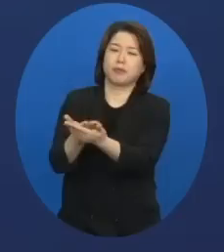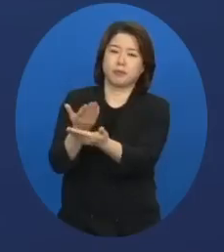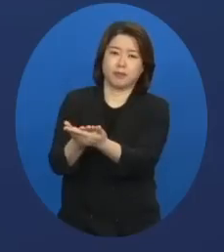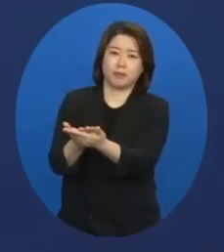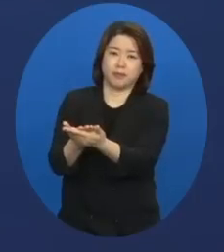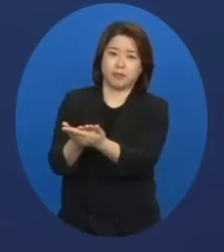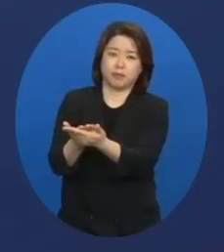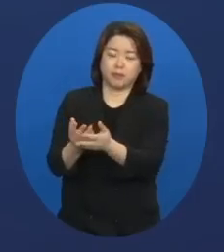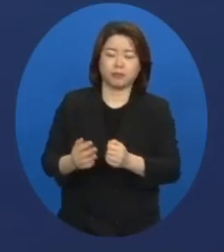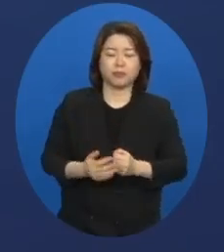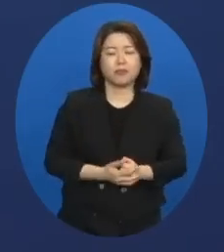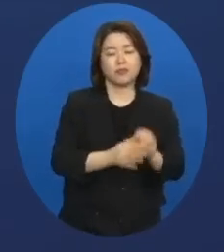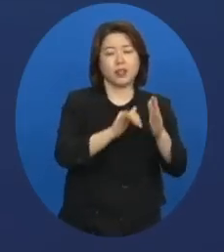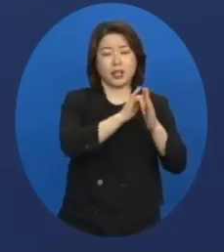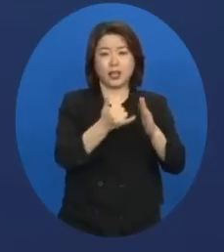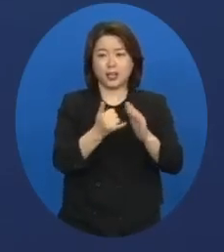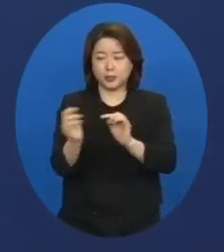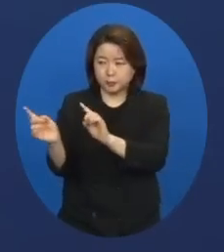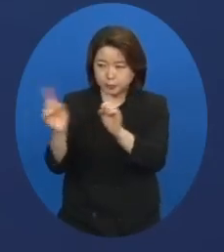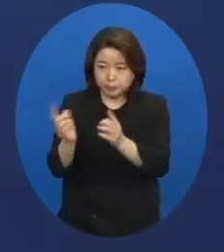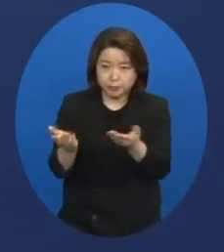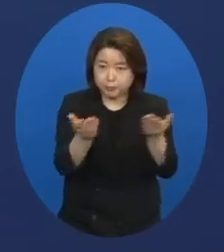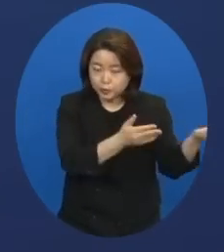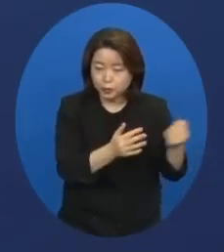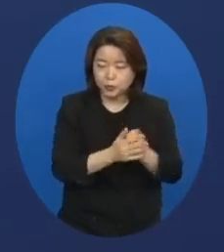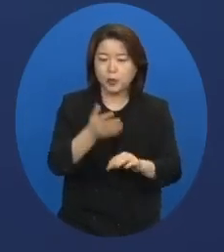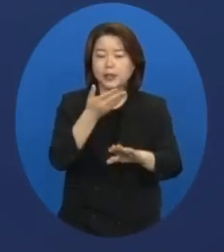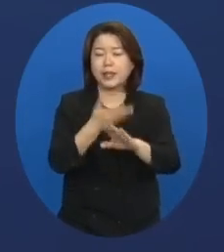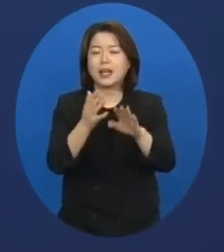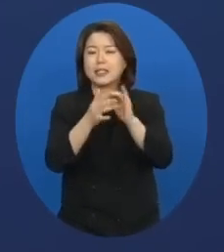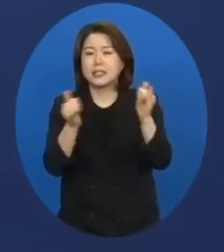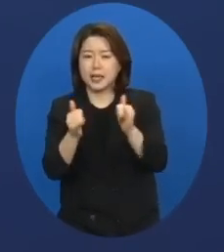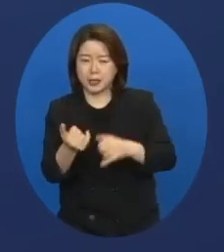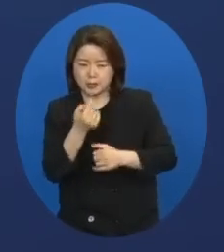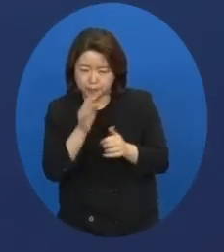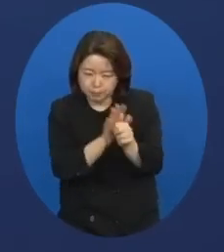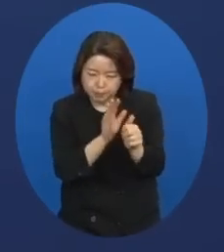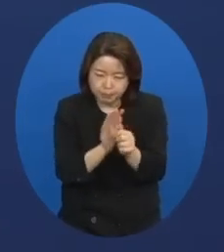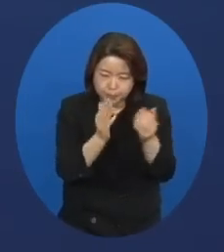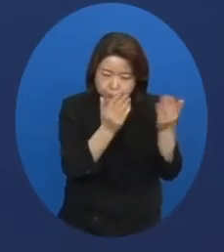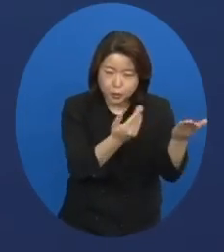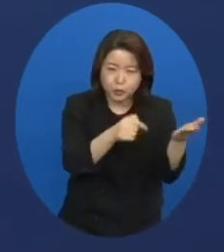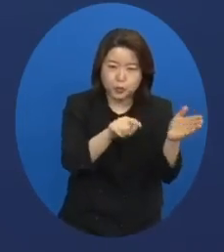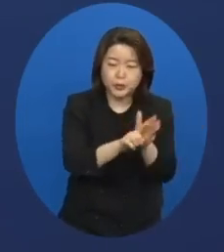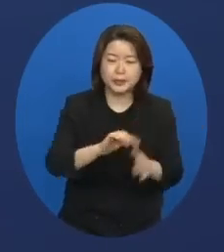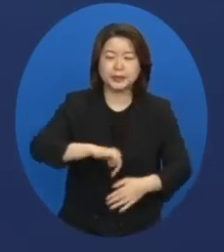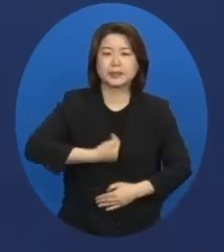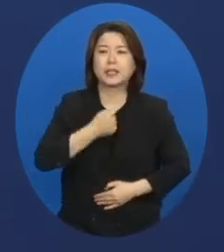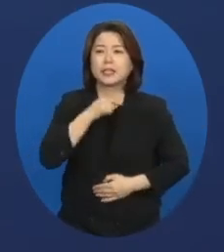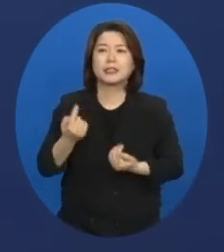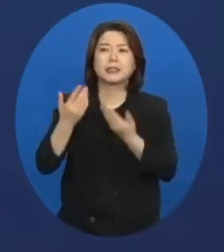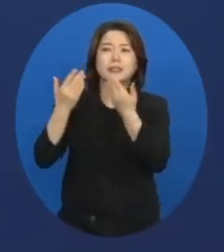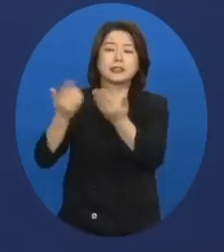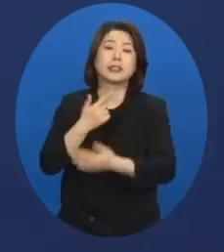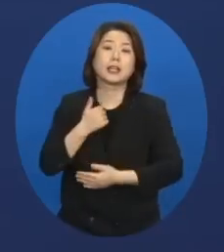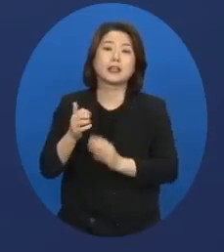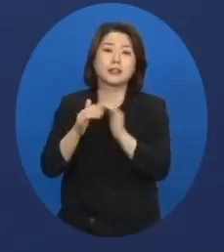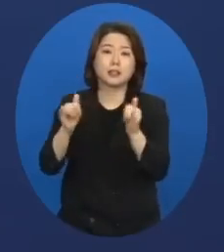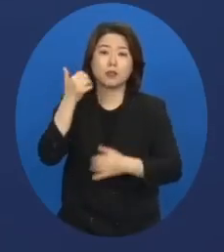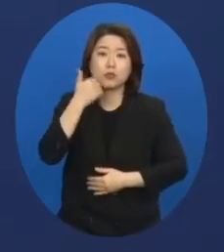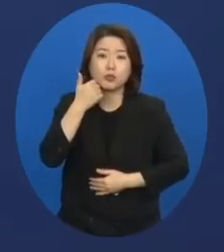그렇게 가족을 살리고 그리고 다른 사람들을 살려내기 위하여 자기를 희생했던 사람이